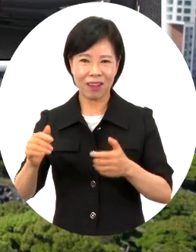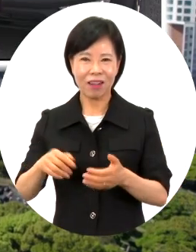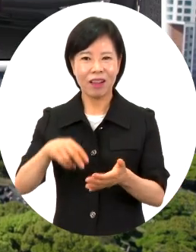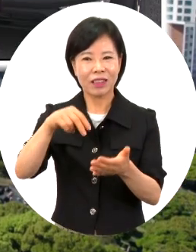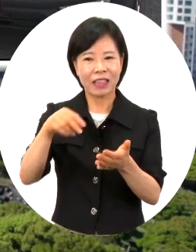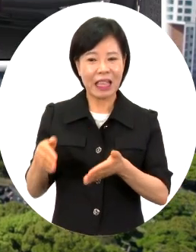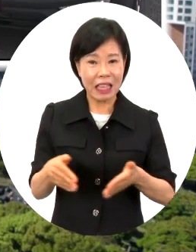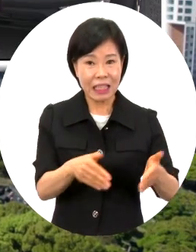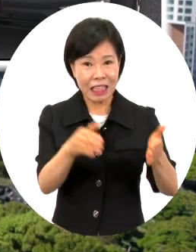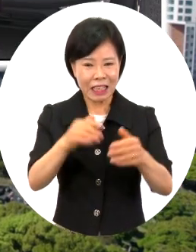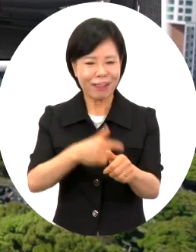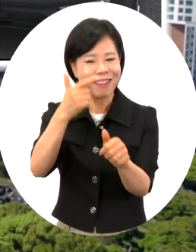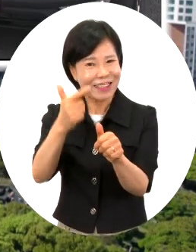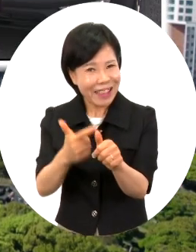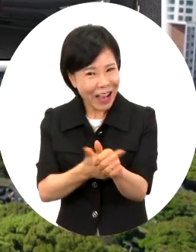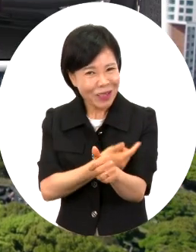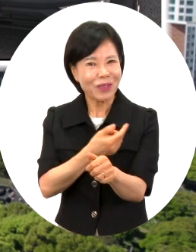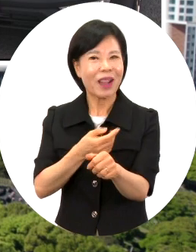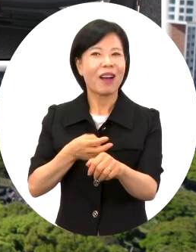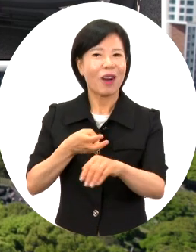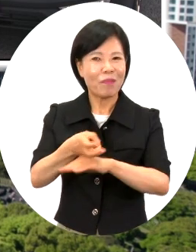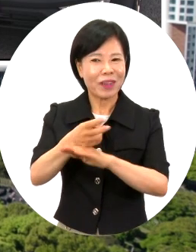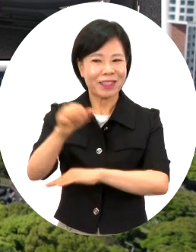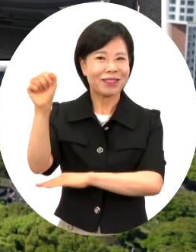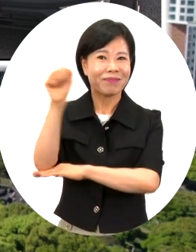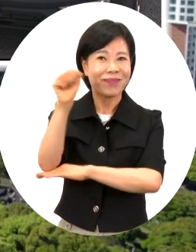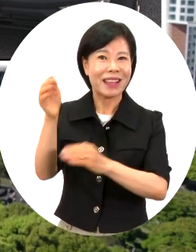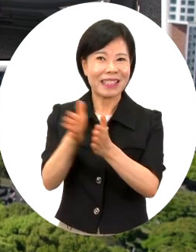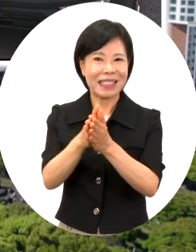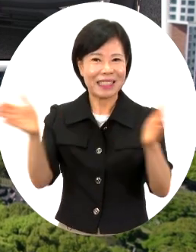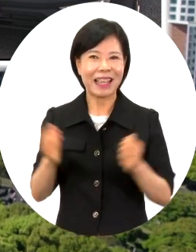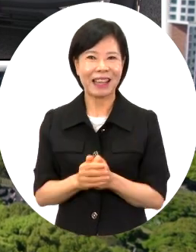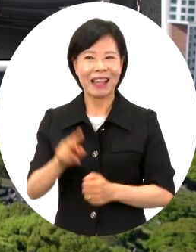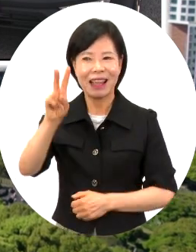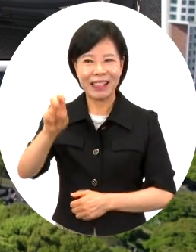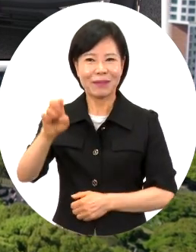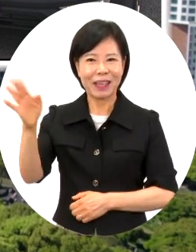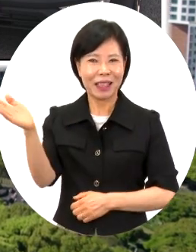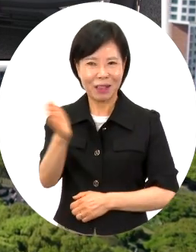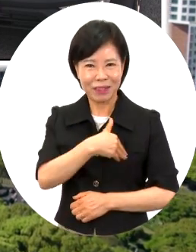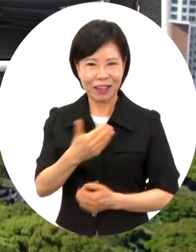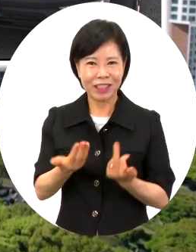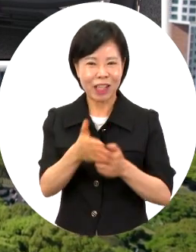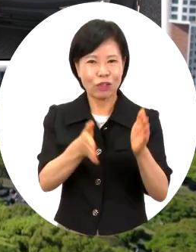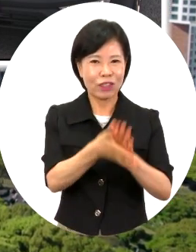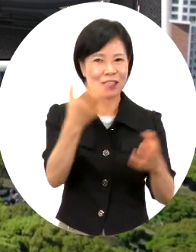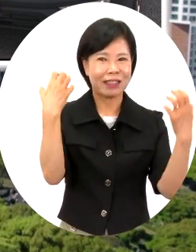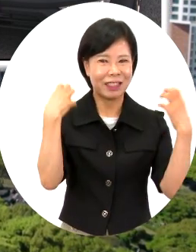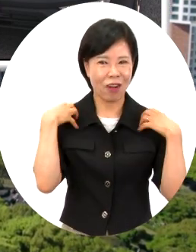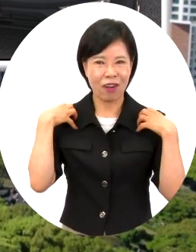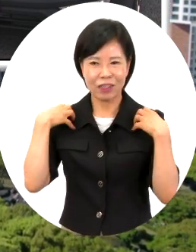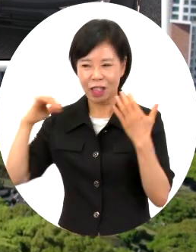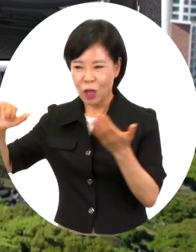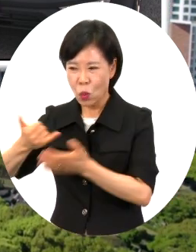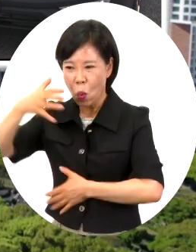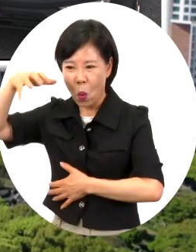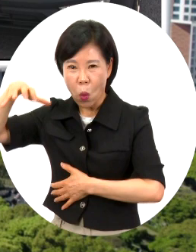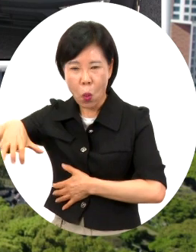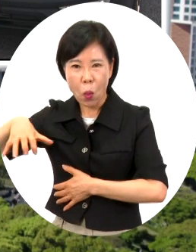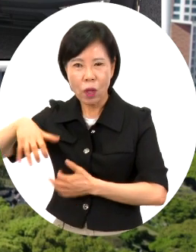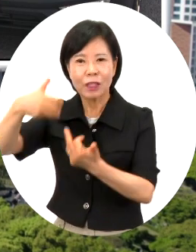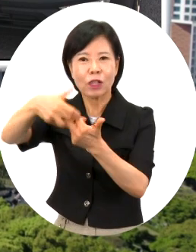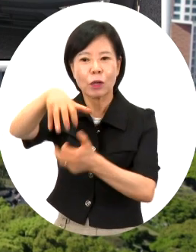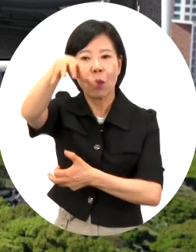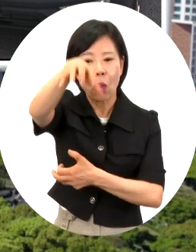제주에서 노선버스형 자율주행버스가 운행을 시작했습니다. 제주도는 24일부터 제주시청 제주국제공항